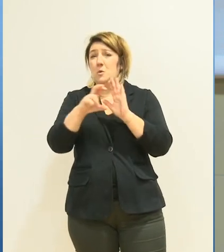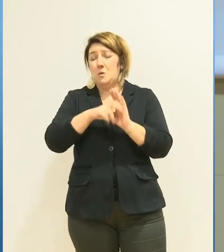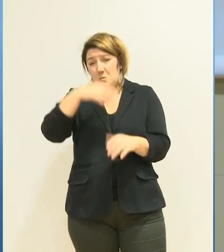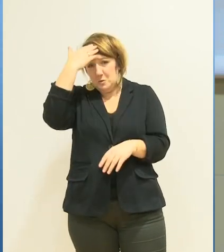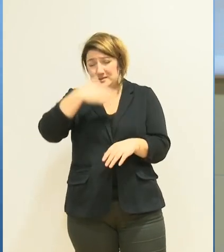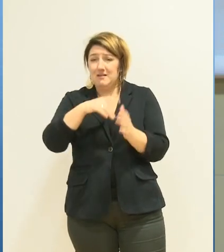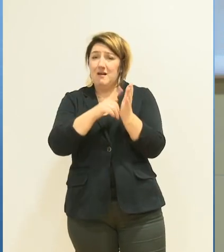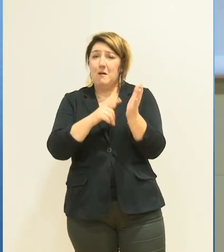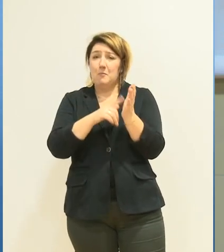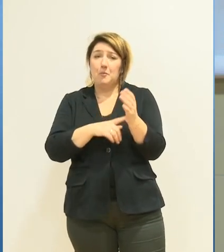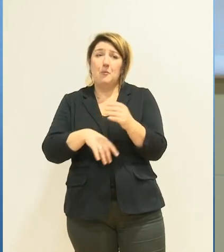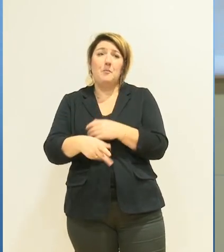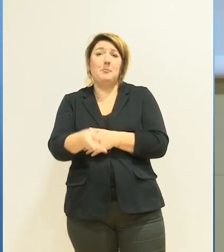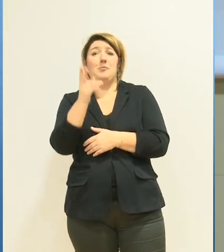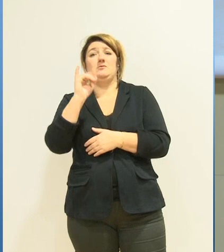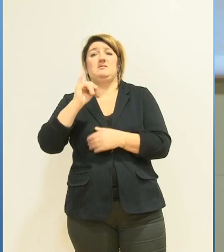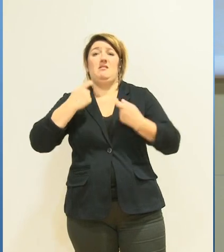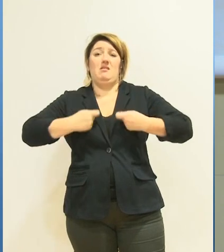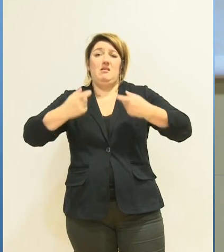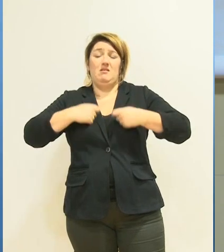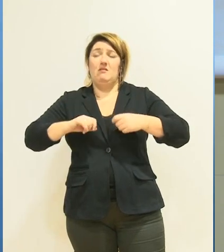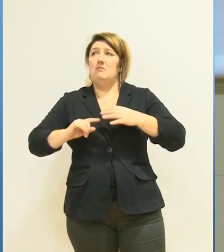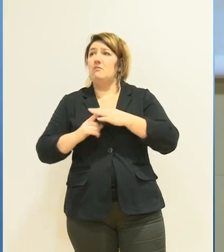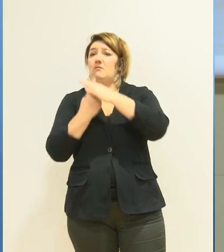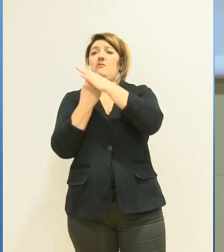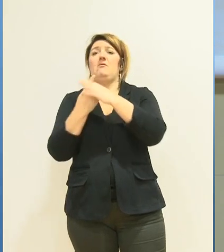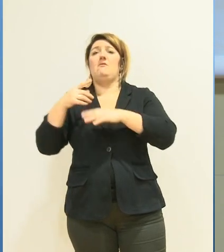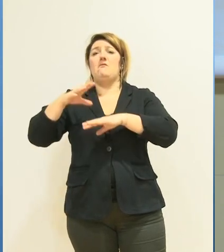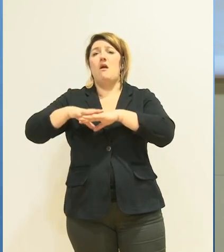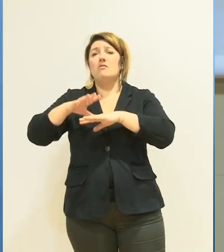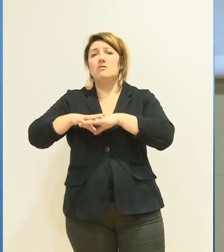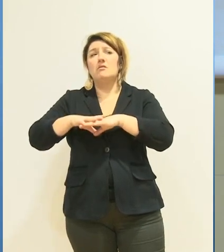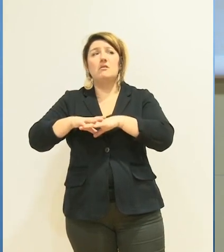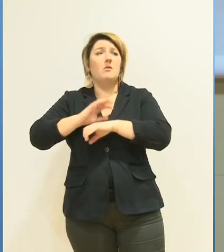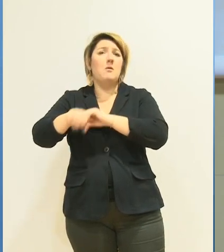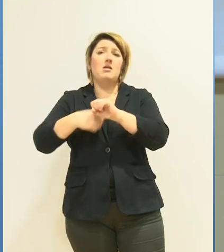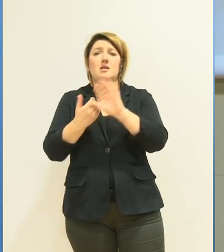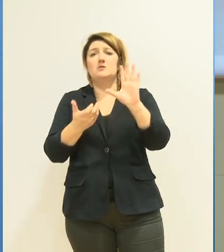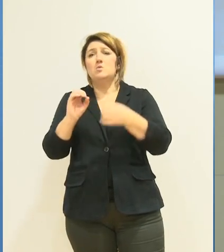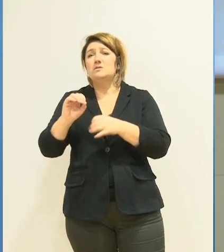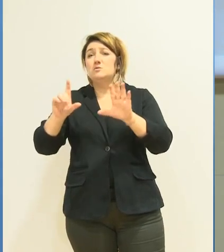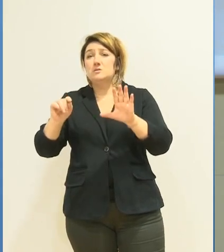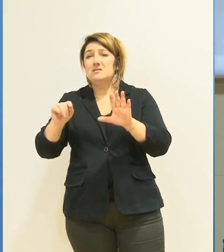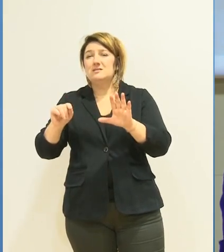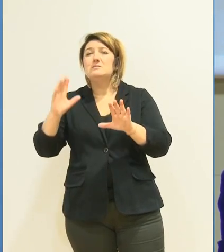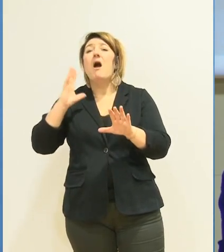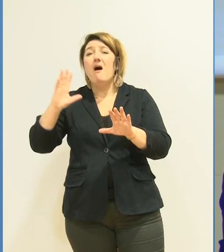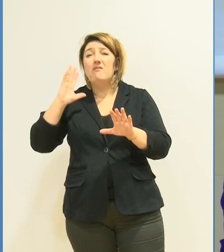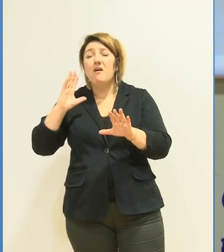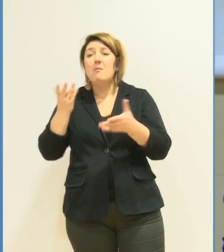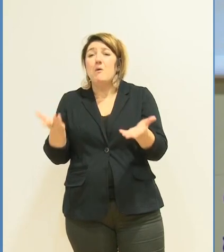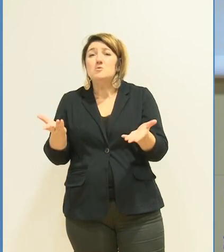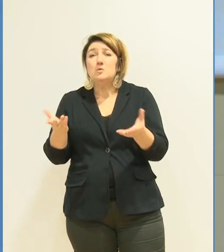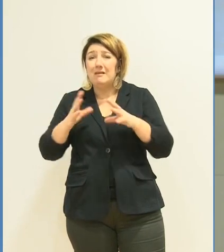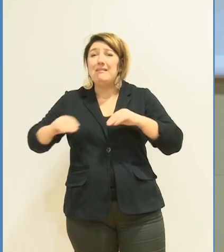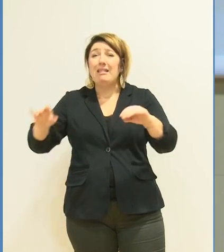portée par les quartiers qui ont émergé dans les années 60 et 70 qui sont aujourd'hui des quartiers populaires ces quatre objectifs